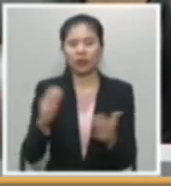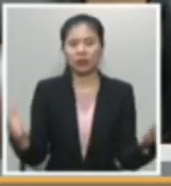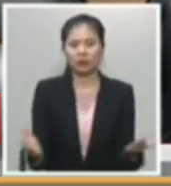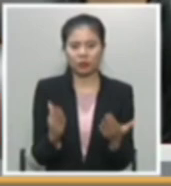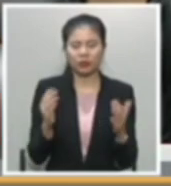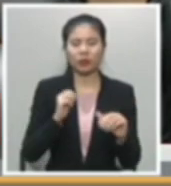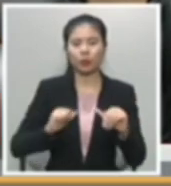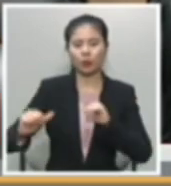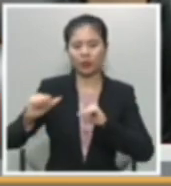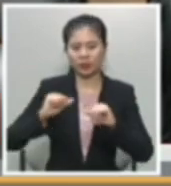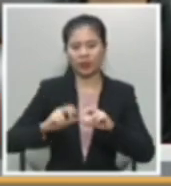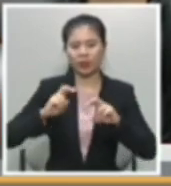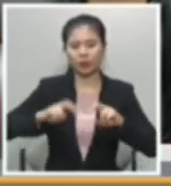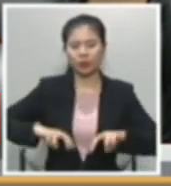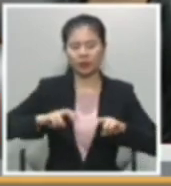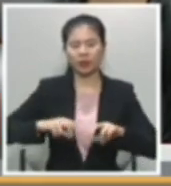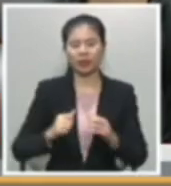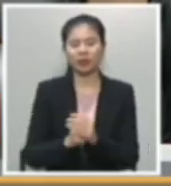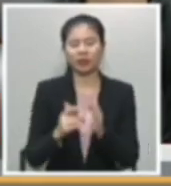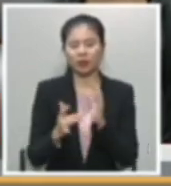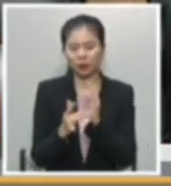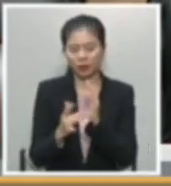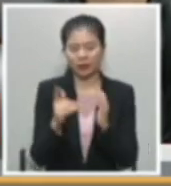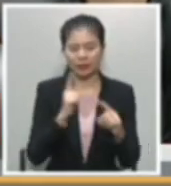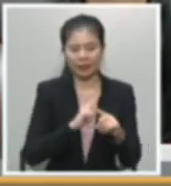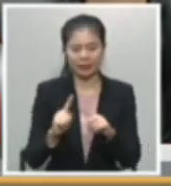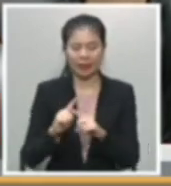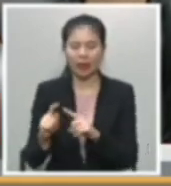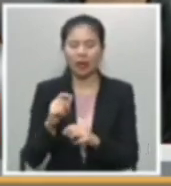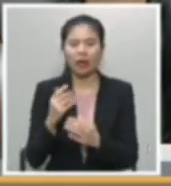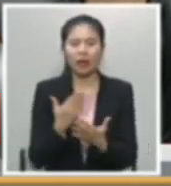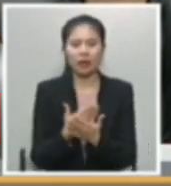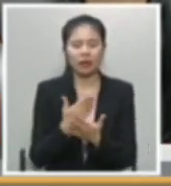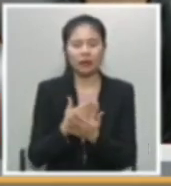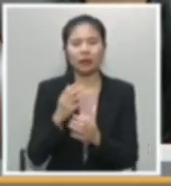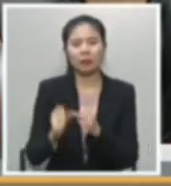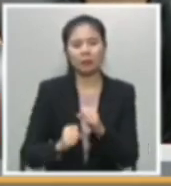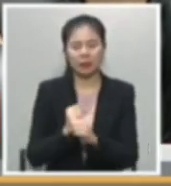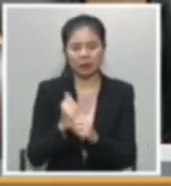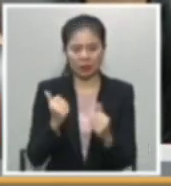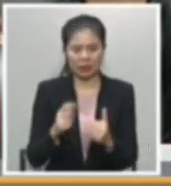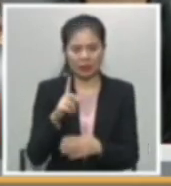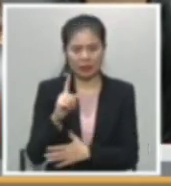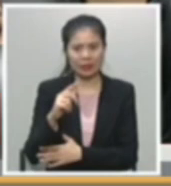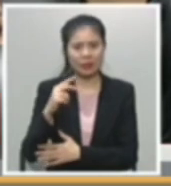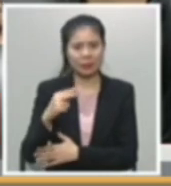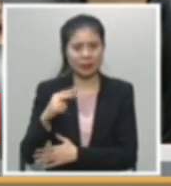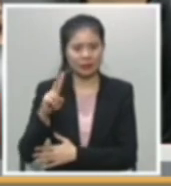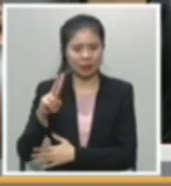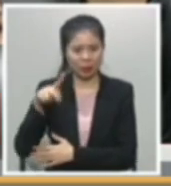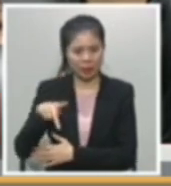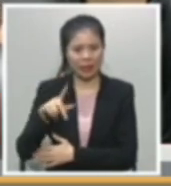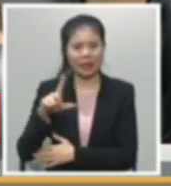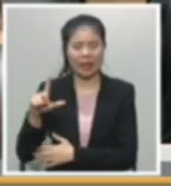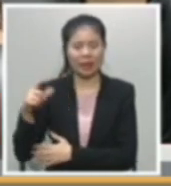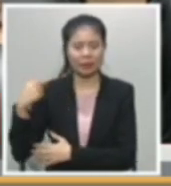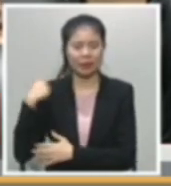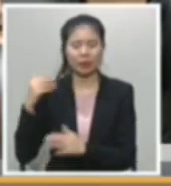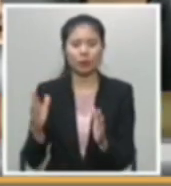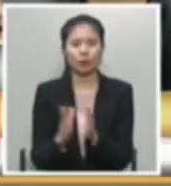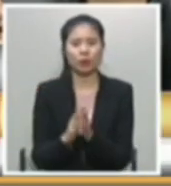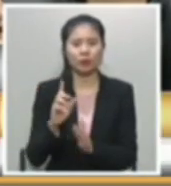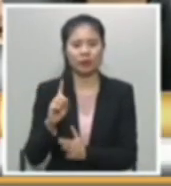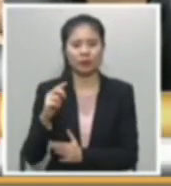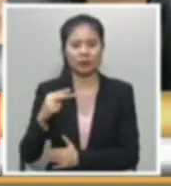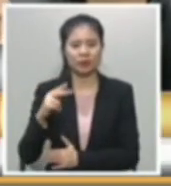าศาสตร์วิจัยและนวัตกรรมเนี่ยงบประมาณปีนี้12,000 ล้านรวมกันประมาณ21,000 ล้านเนี่ย ทียบได้ประ